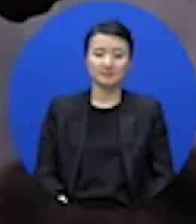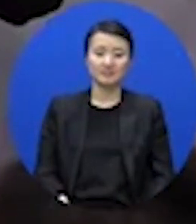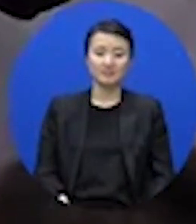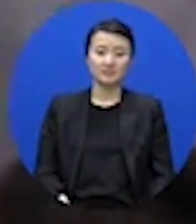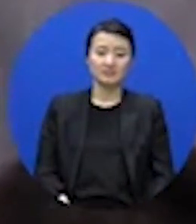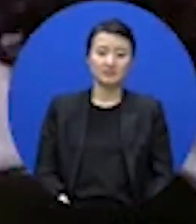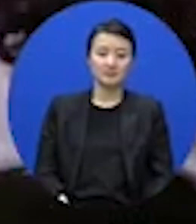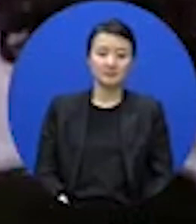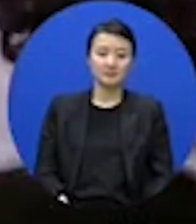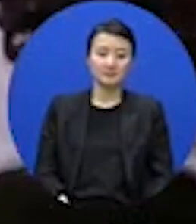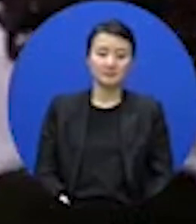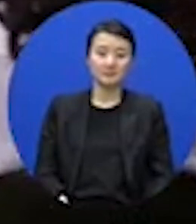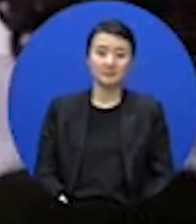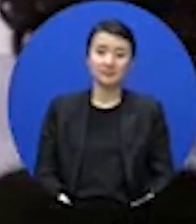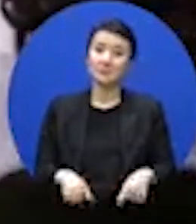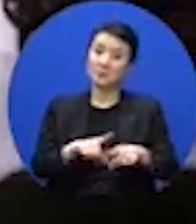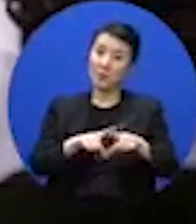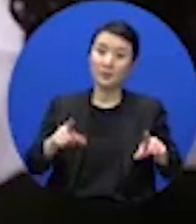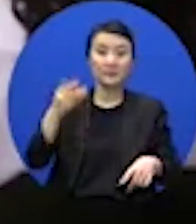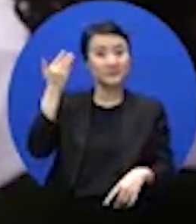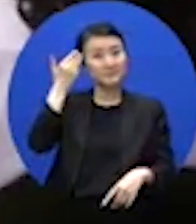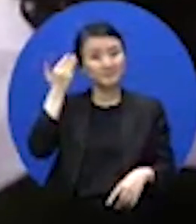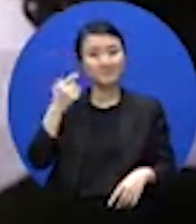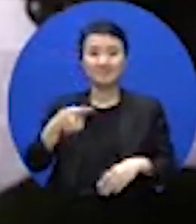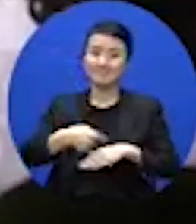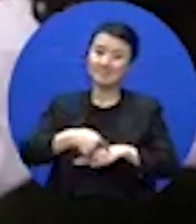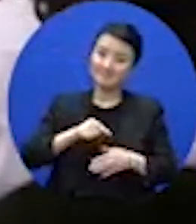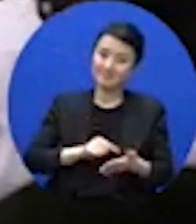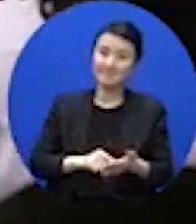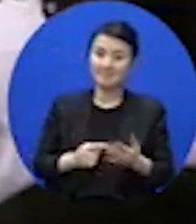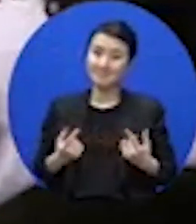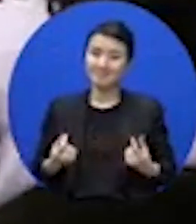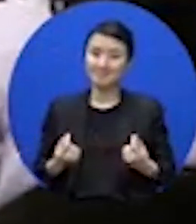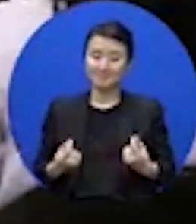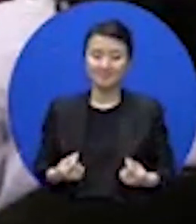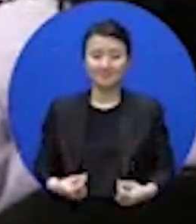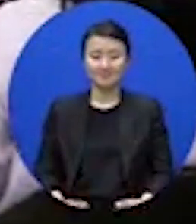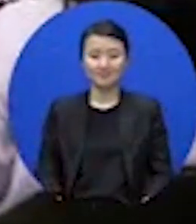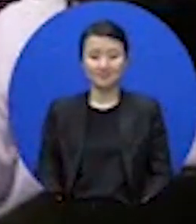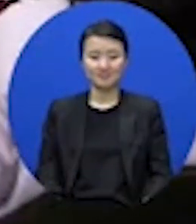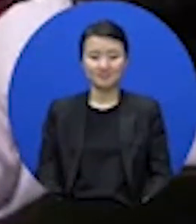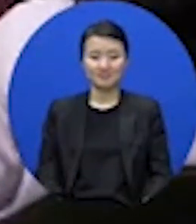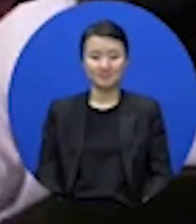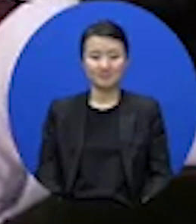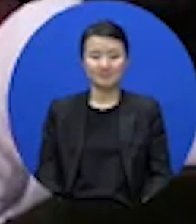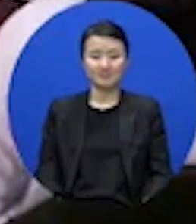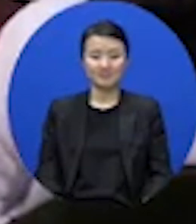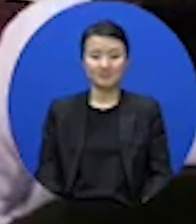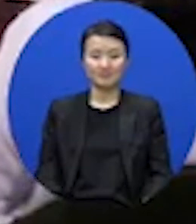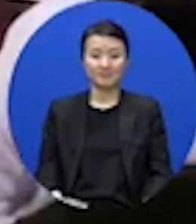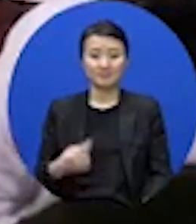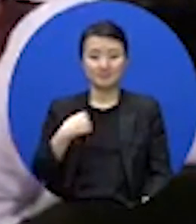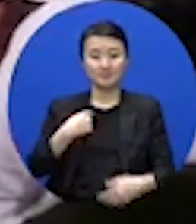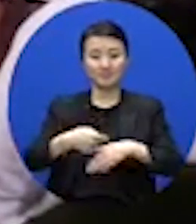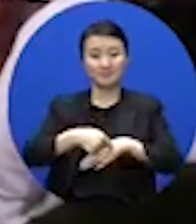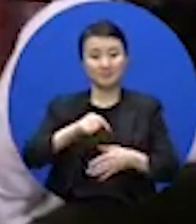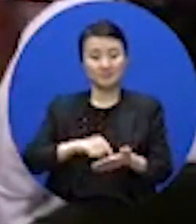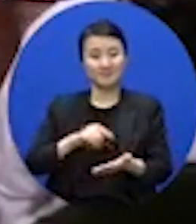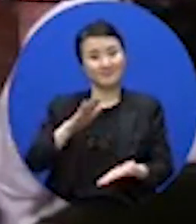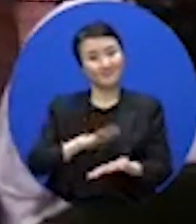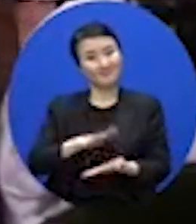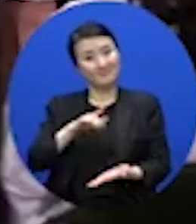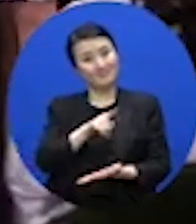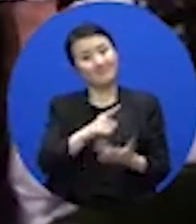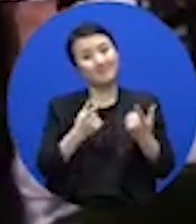예, 우리의 하트. 네, 내 마음. 네. 아, 내 마음이 저렇게, 아, 좀 열정적이고 저랬으면